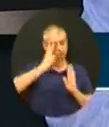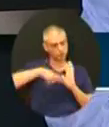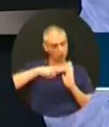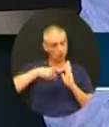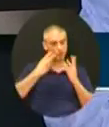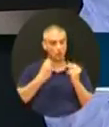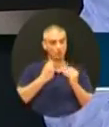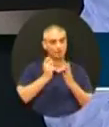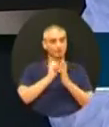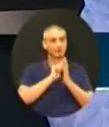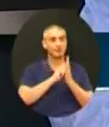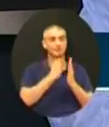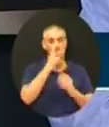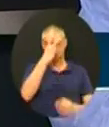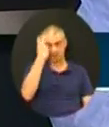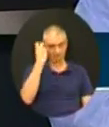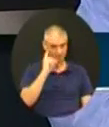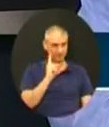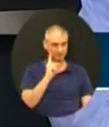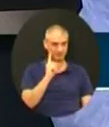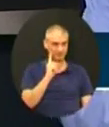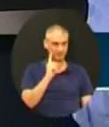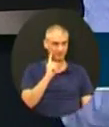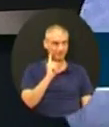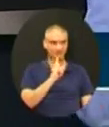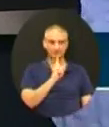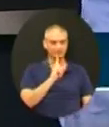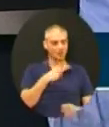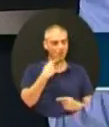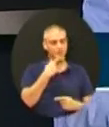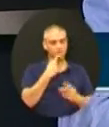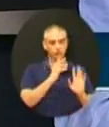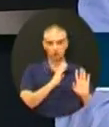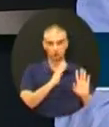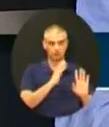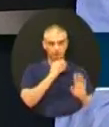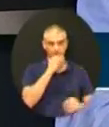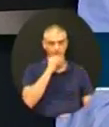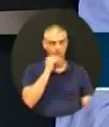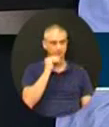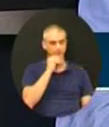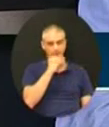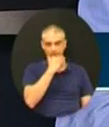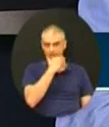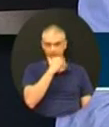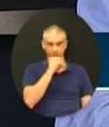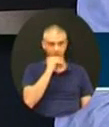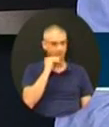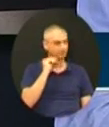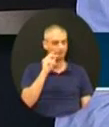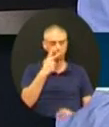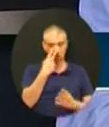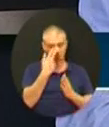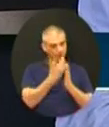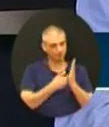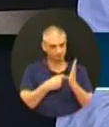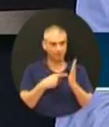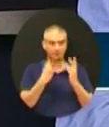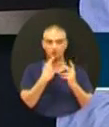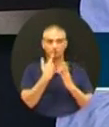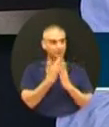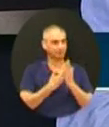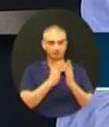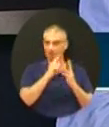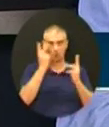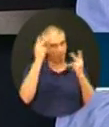היטב את הטקסט בערבית, ולא את הפרשנויות, ומי שקורא לא רק את המסמך הזה, וטוב שאמרת מסמך